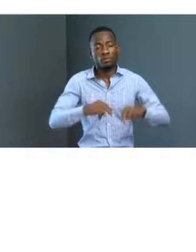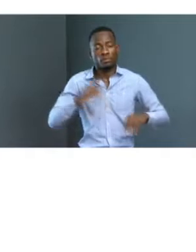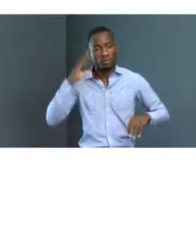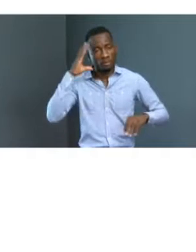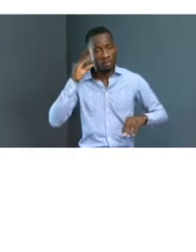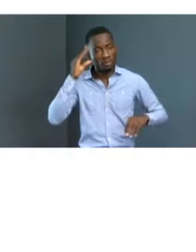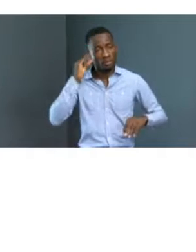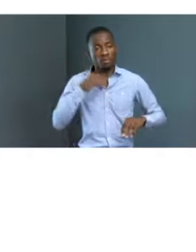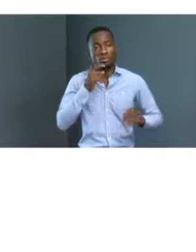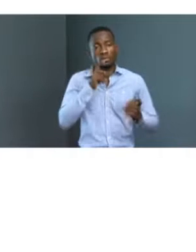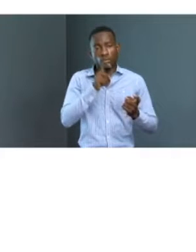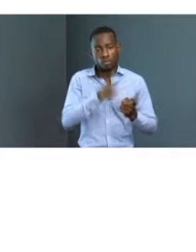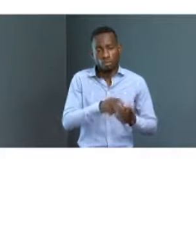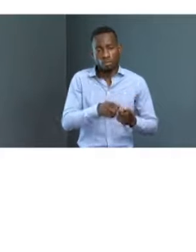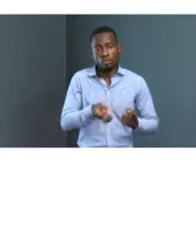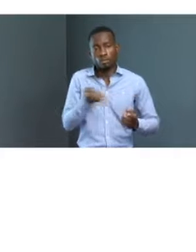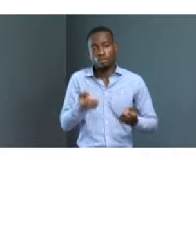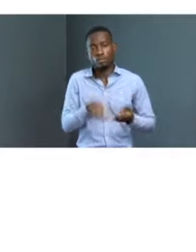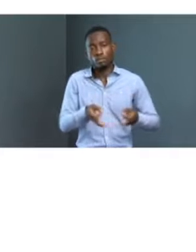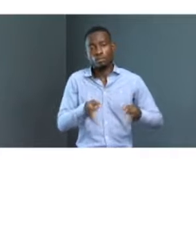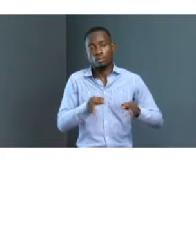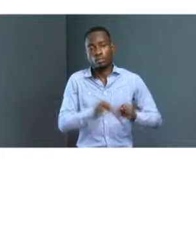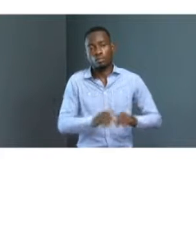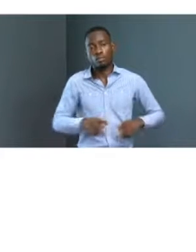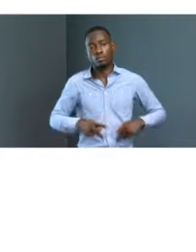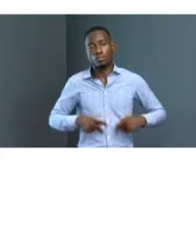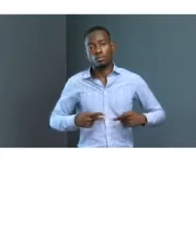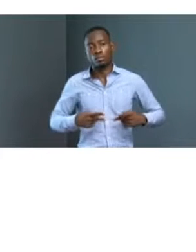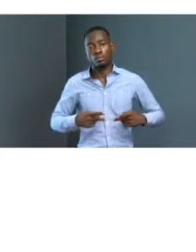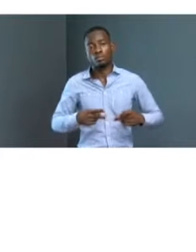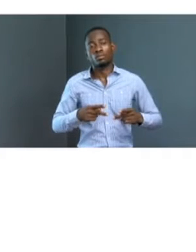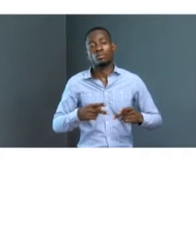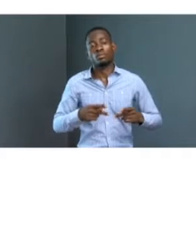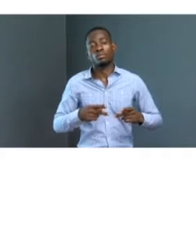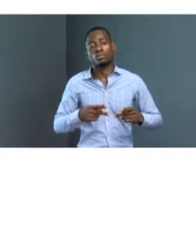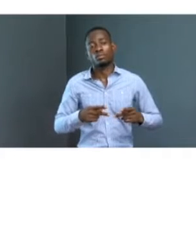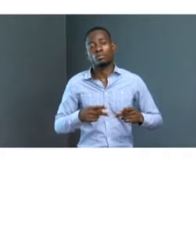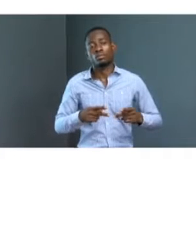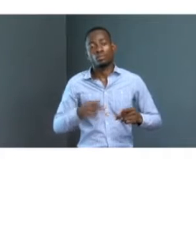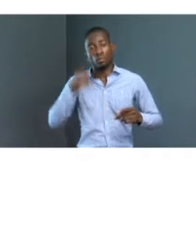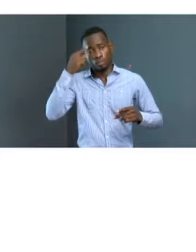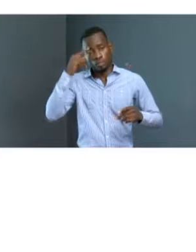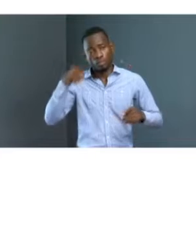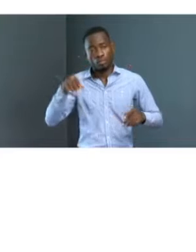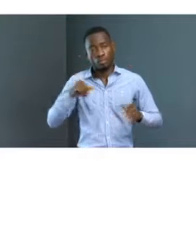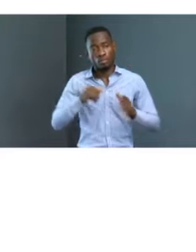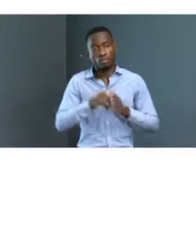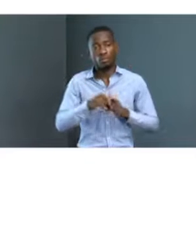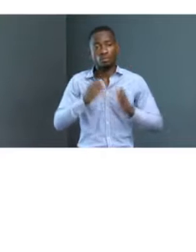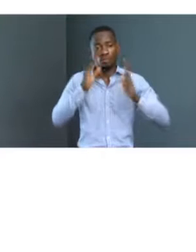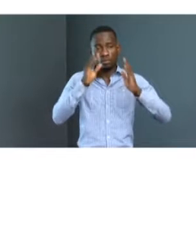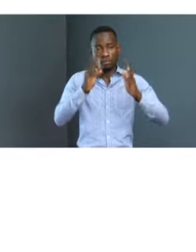l'expérience et de préciser l'élément nécessaire à la survie de l'acétabularia. Pour ceux qui me suivent devant leur